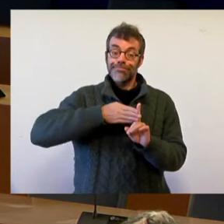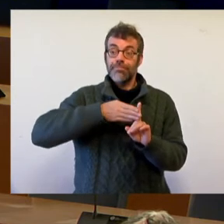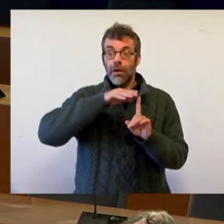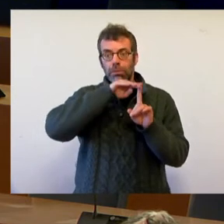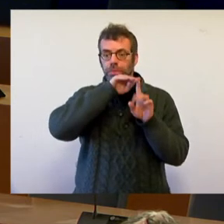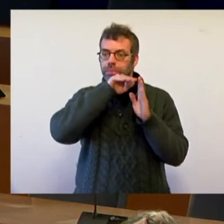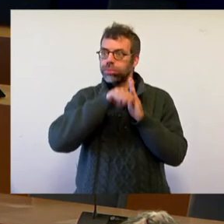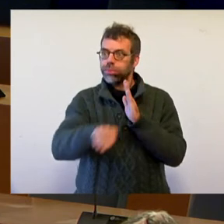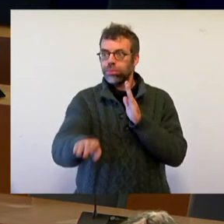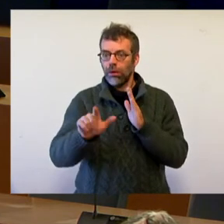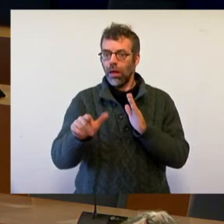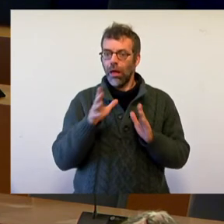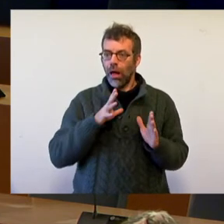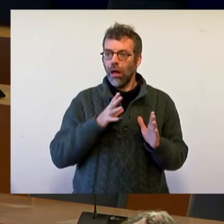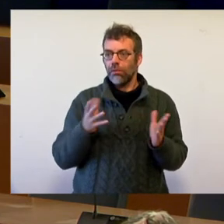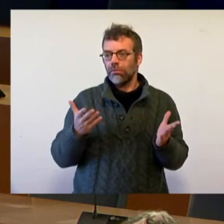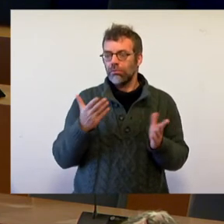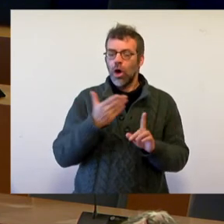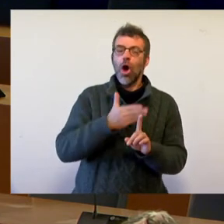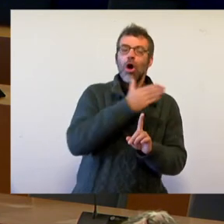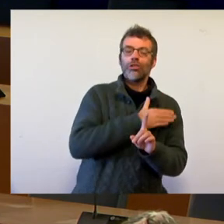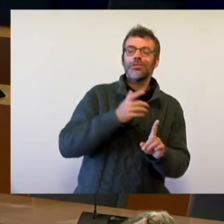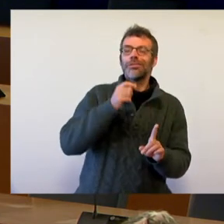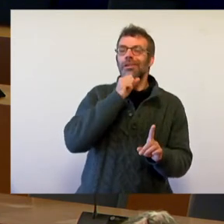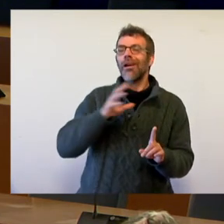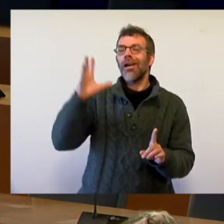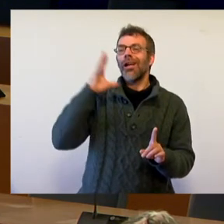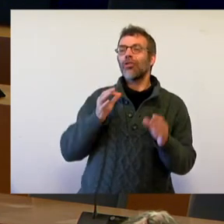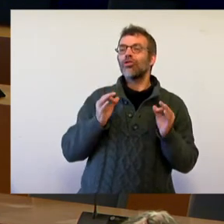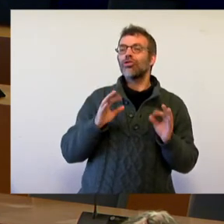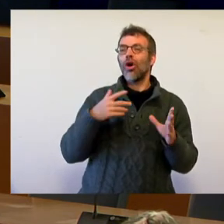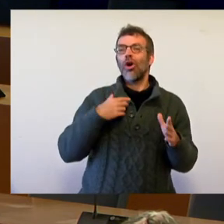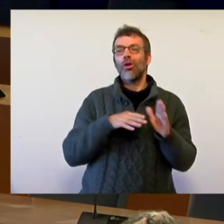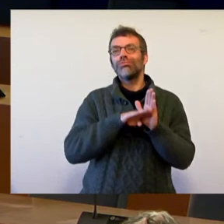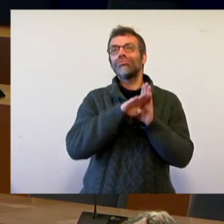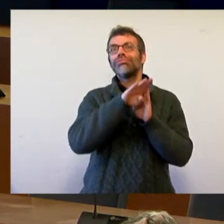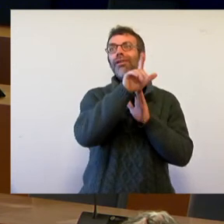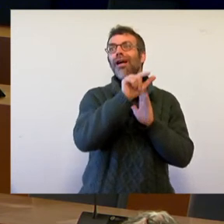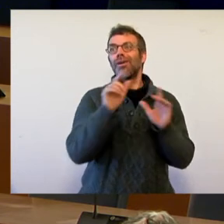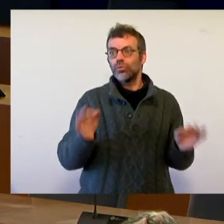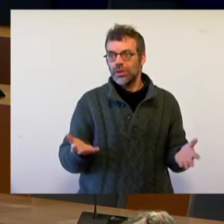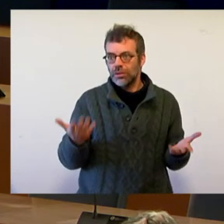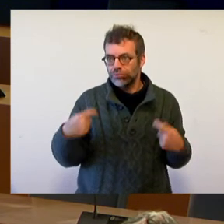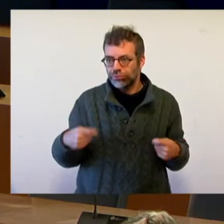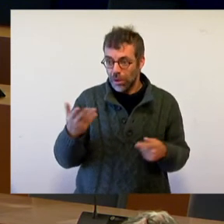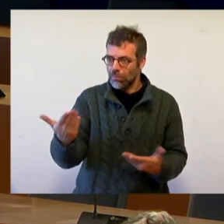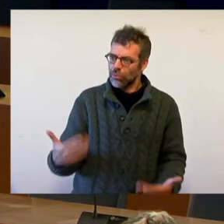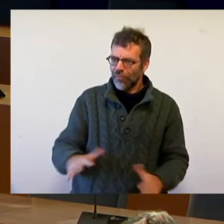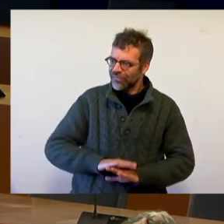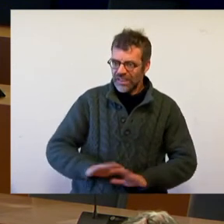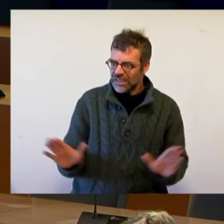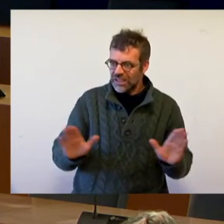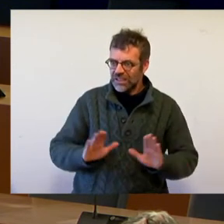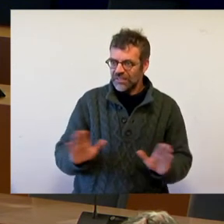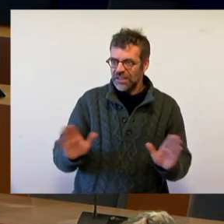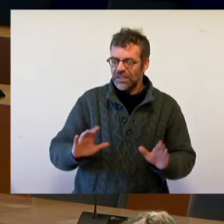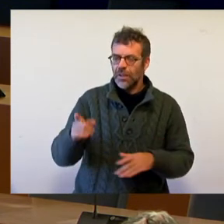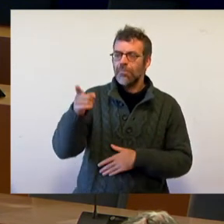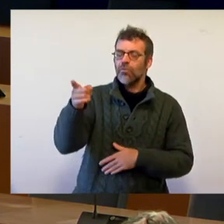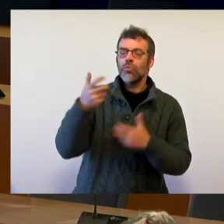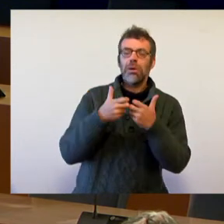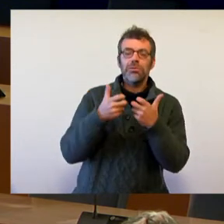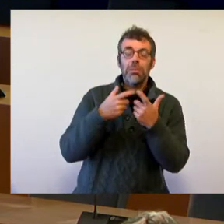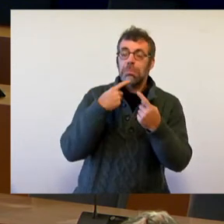évoqué aujourd'hui, tout à l'heure, en introduction, la situation de la justice dans ce pays.